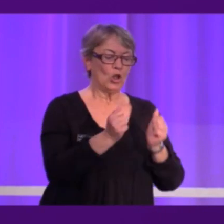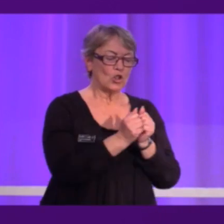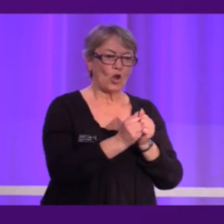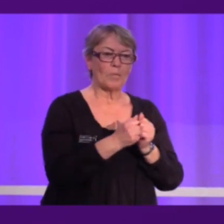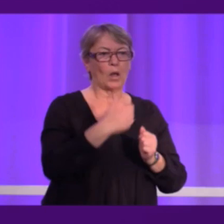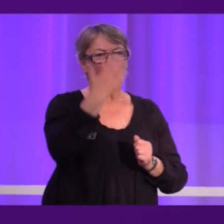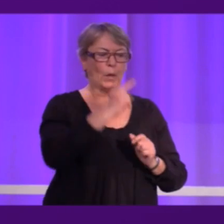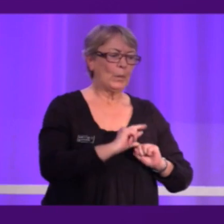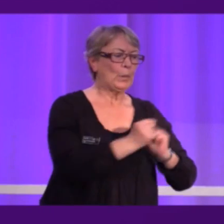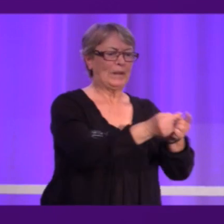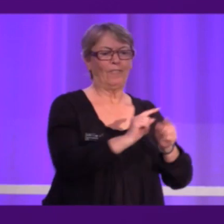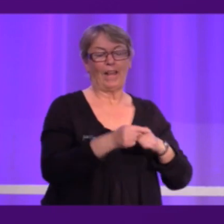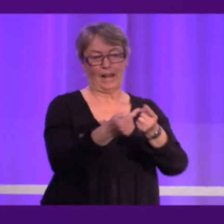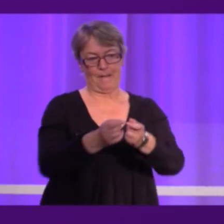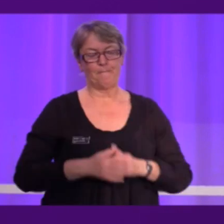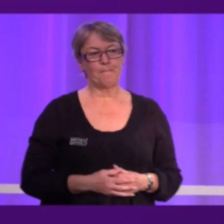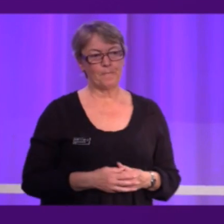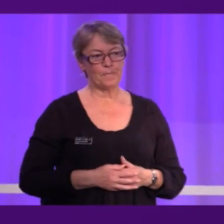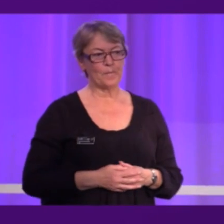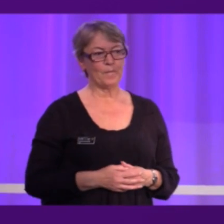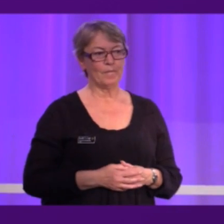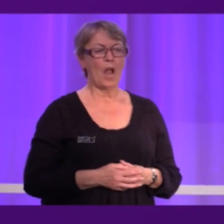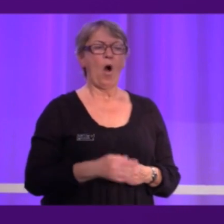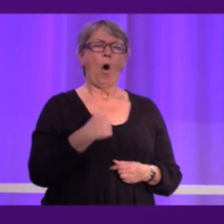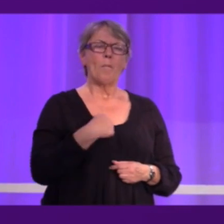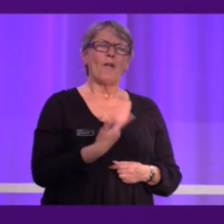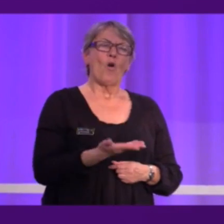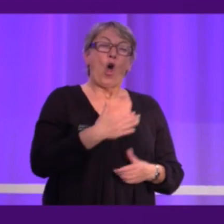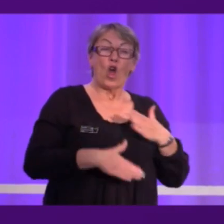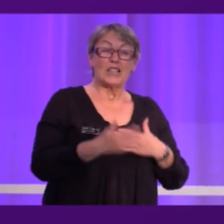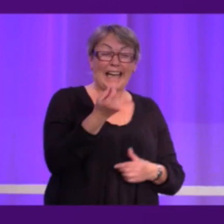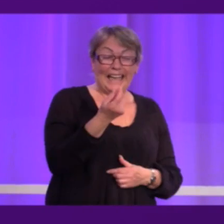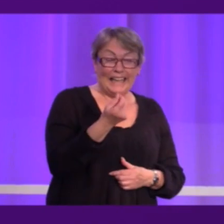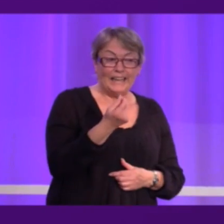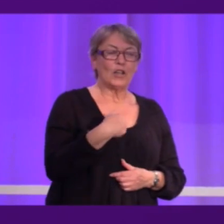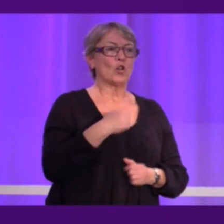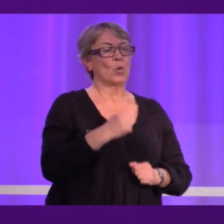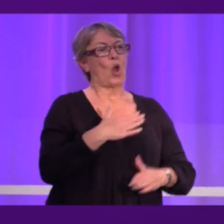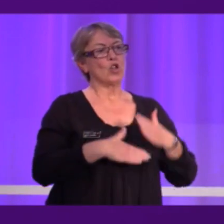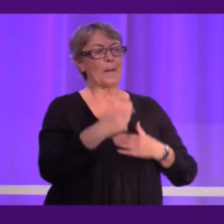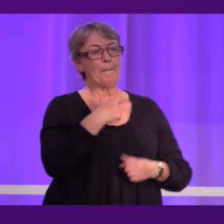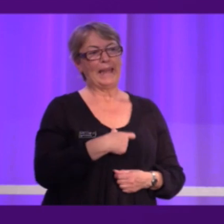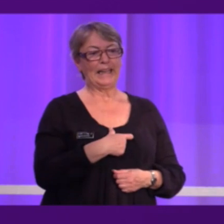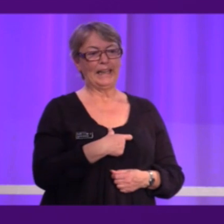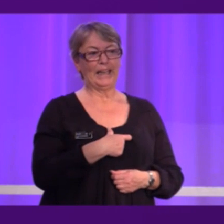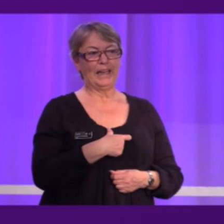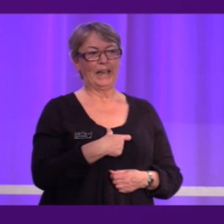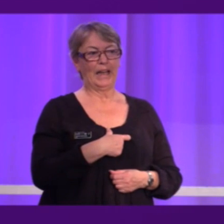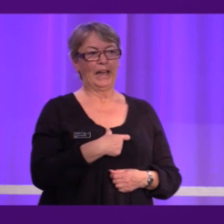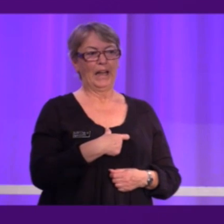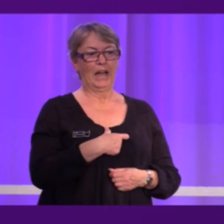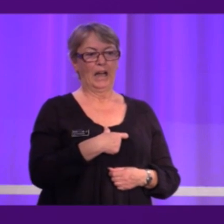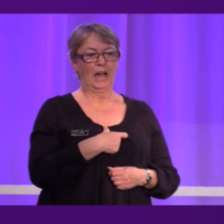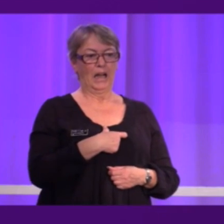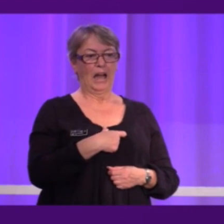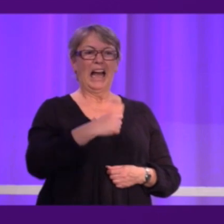kunna utveckla. Och skulle jag få önska lite så skulle jag önska mig en